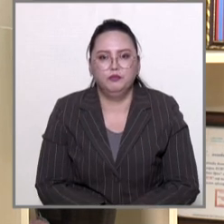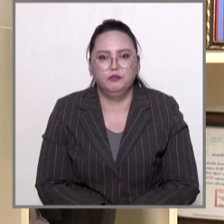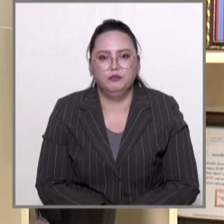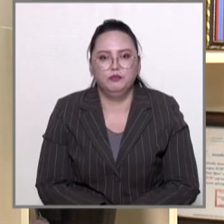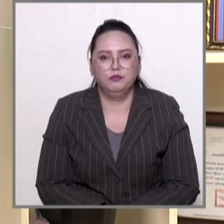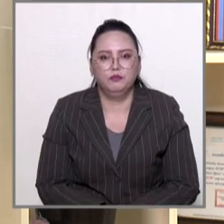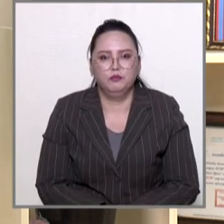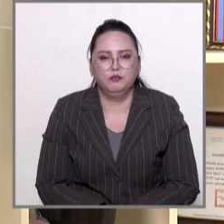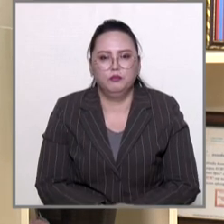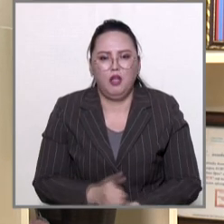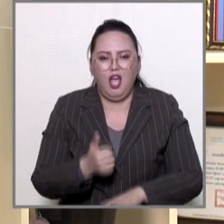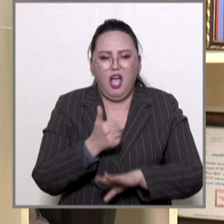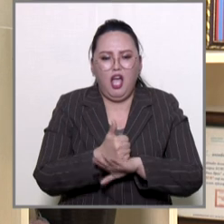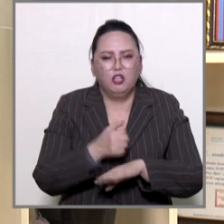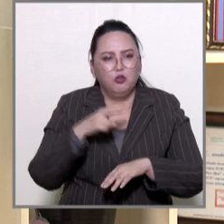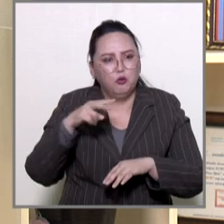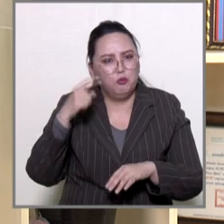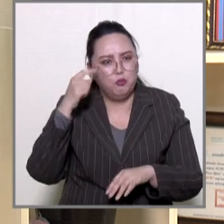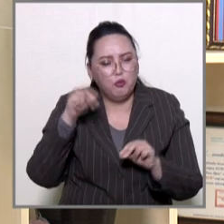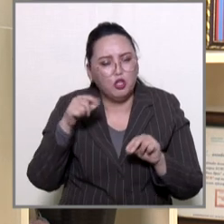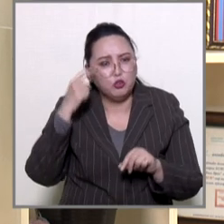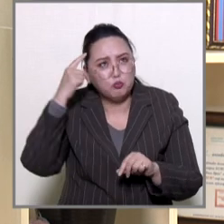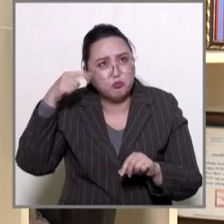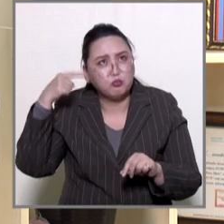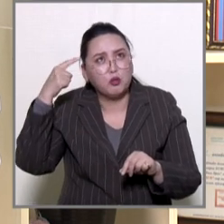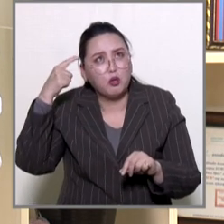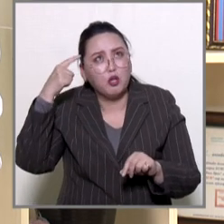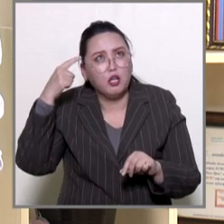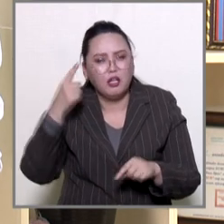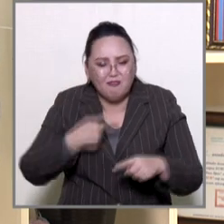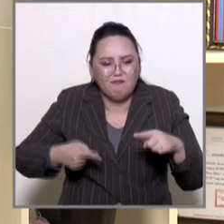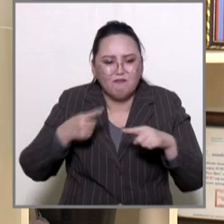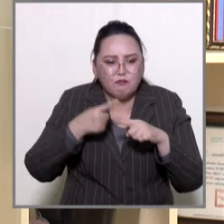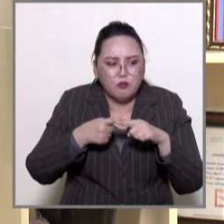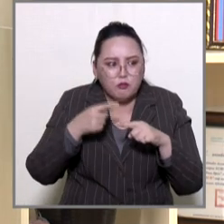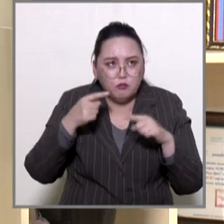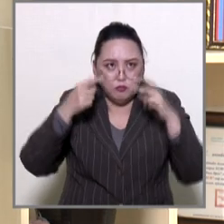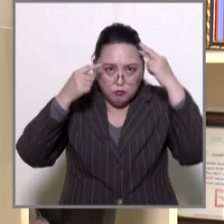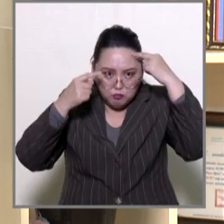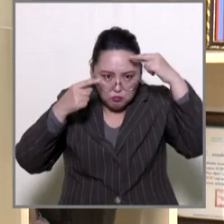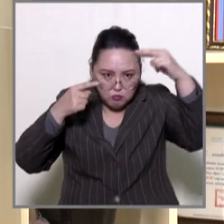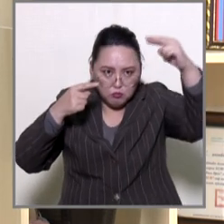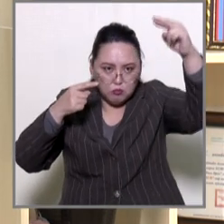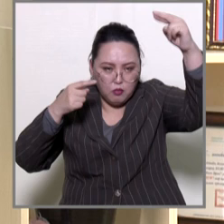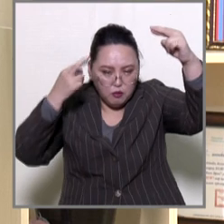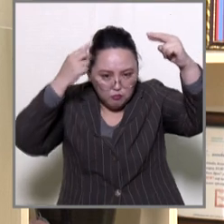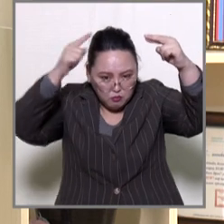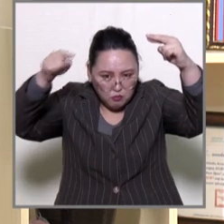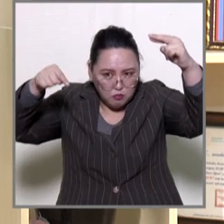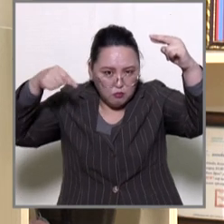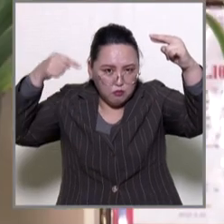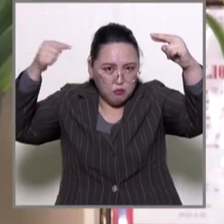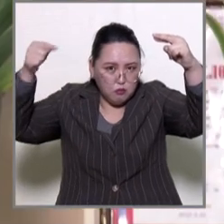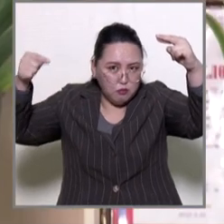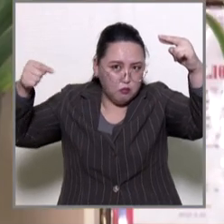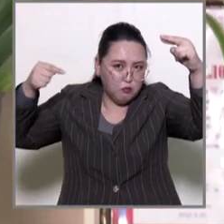бас нэгэн бодол толгойд эргэлдэх болжээ. Энэ юу вэ гэвэл нөгөө дугуйрын эргэсэн эвэр маань явсаар